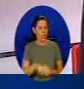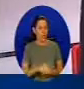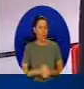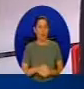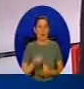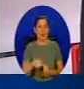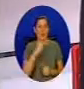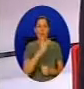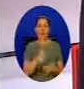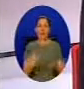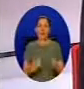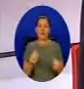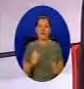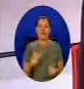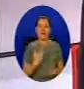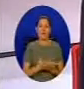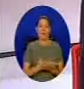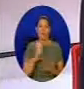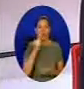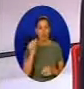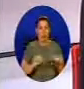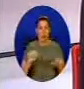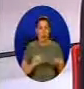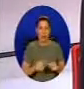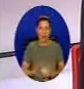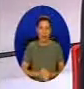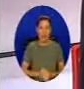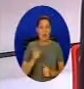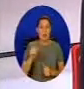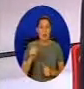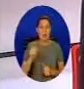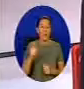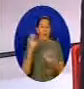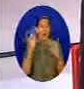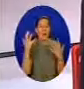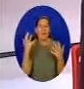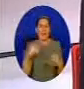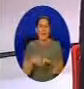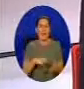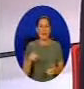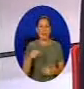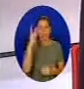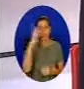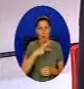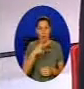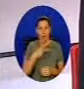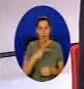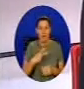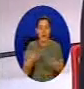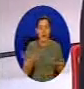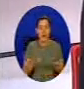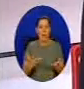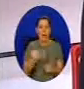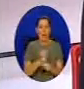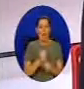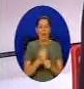מוכיח יום יום במעבדה. כלומר, הגדולה של דרווין זה ההבנה מבלי שהוא עצמו הבין את מה שאני מבין, איך עובד החומר הגנטי. ובכל